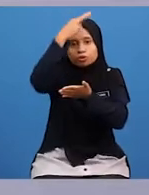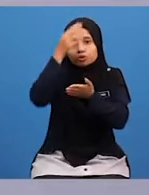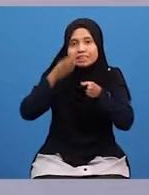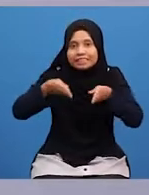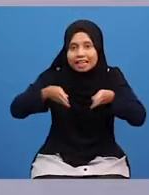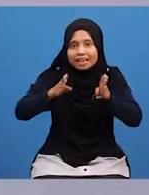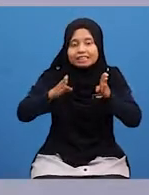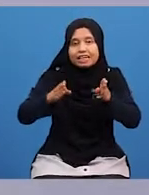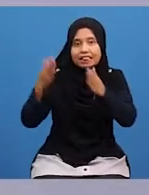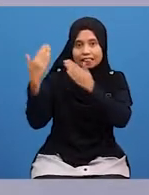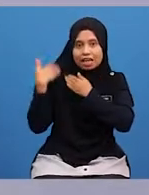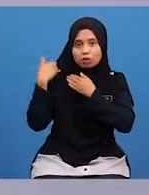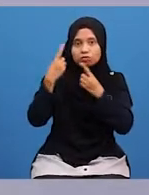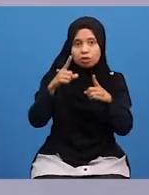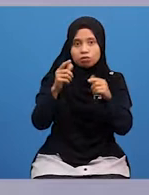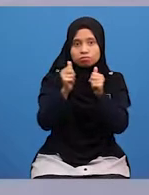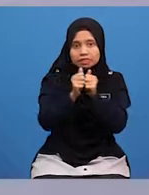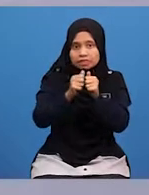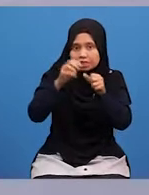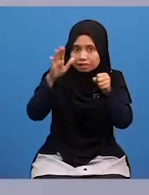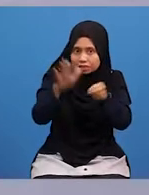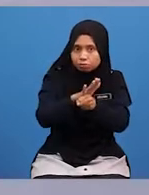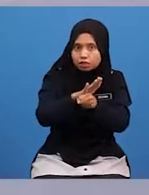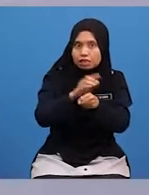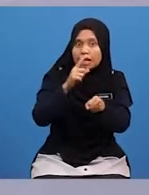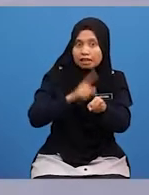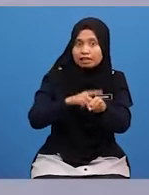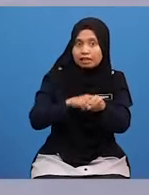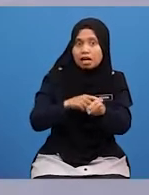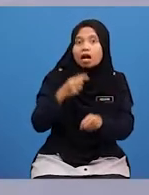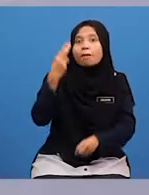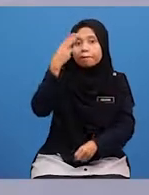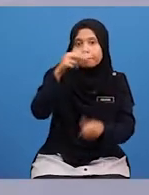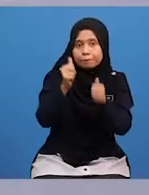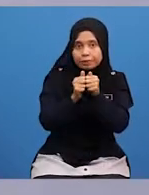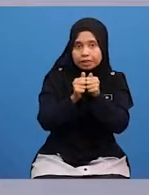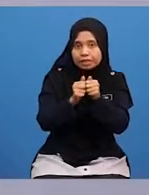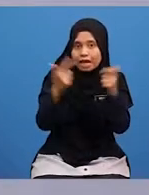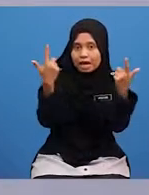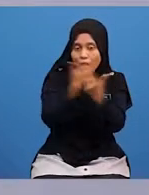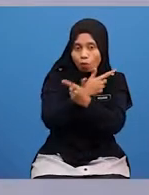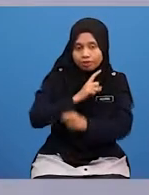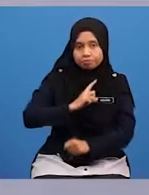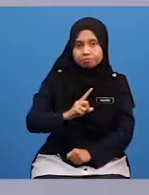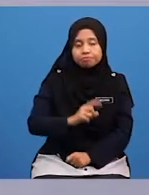rasul menjalankan tanggungjawab dengan sempurna ketika berhadapan dengan musuh